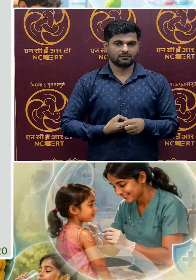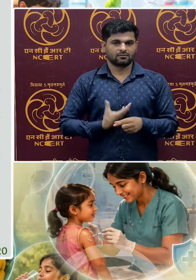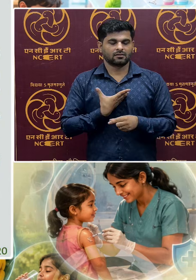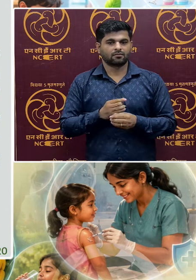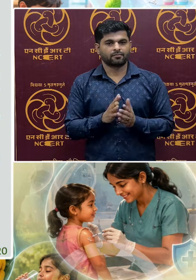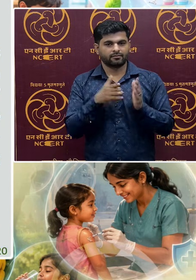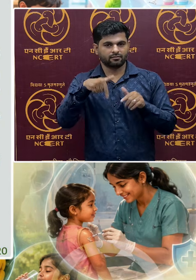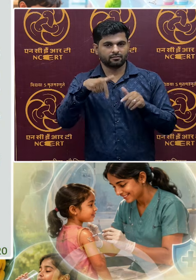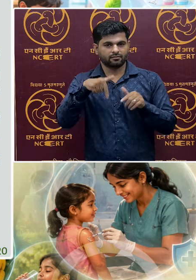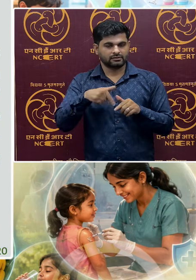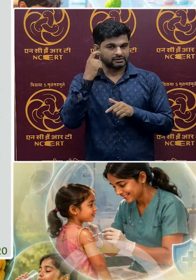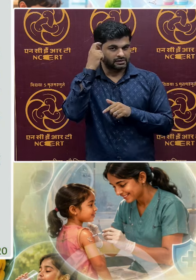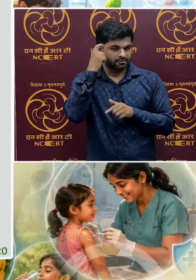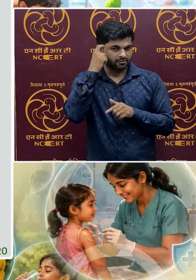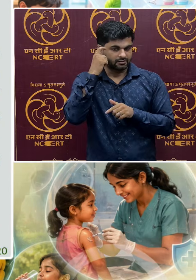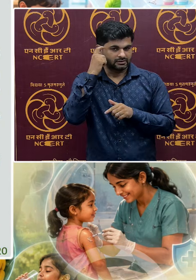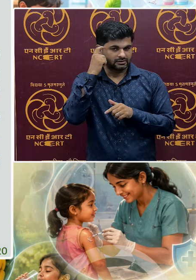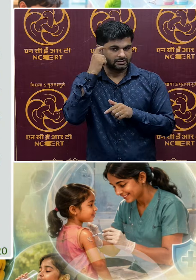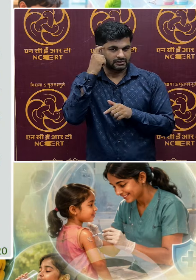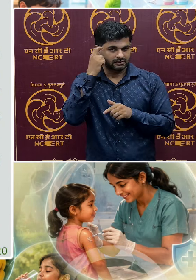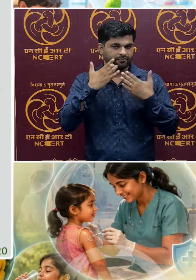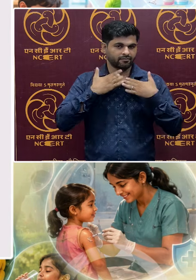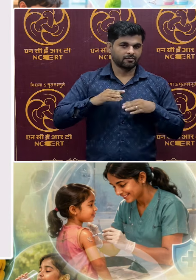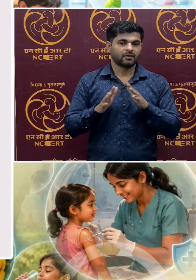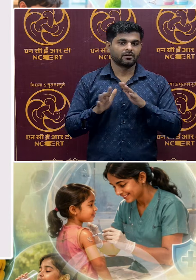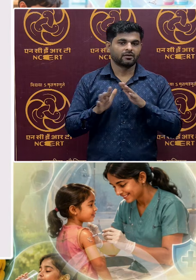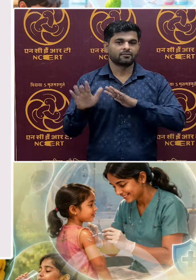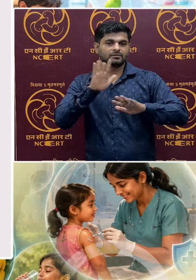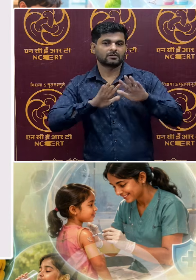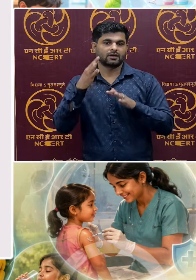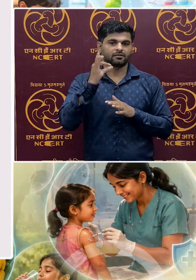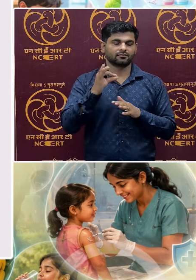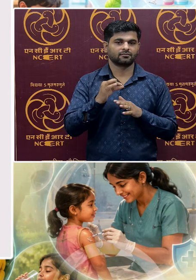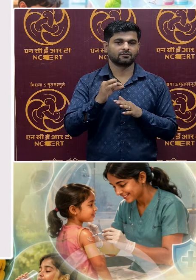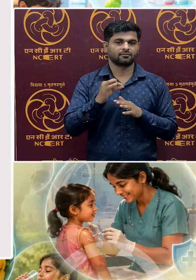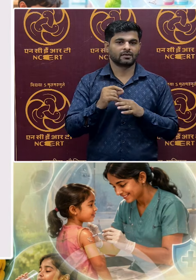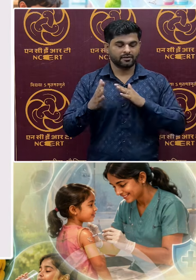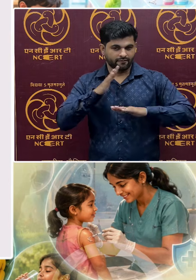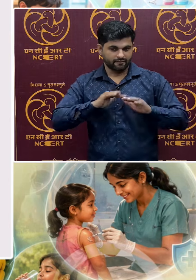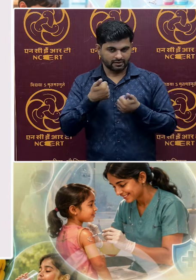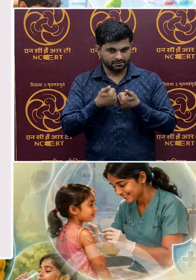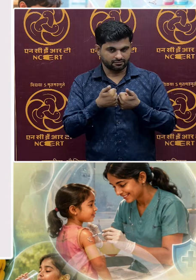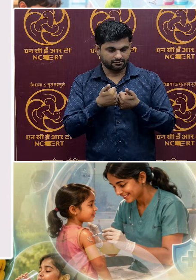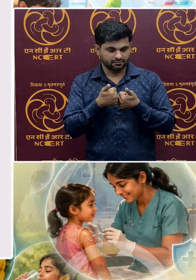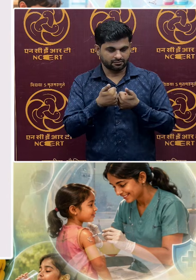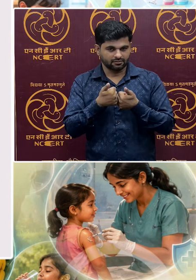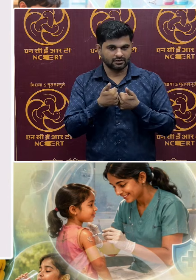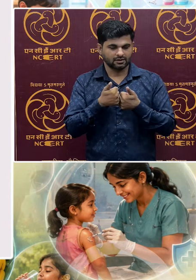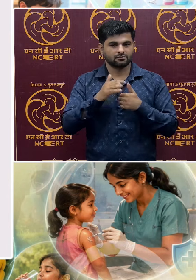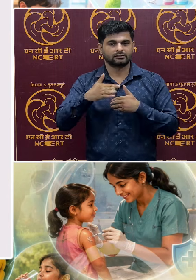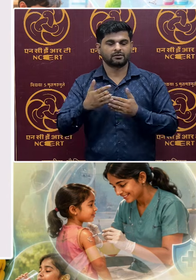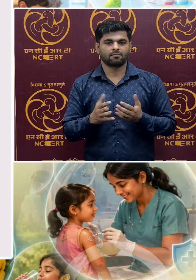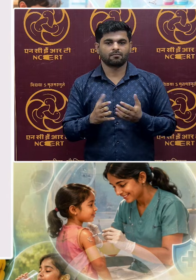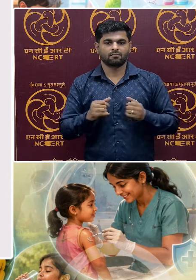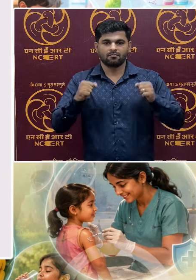बहुत रहते हैं। सो मेंटल हेल्थ के लिए भी फ़िज़िकल एक्टिविटी बहुत ज़रूरी है। अगर आप फिज़िकली एक्टिव हैं तो आप फिट रहेंगे और ओवरवेट